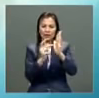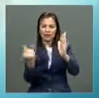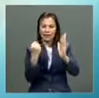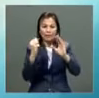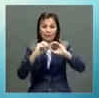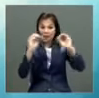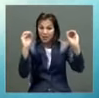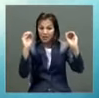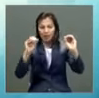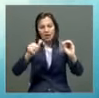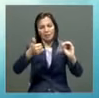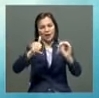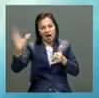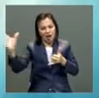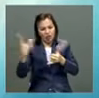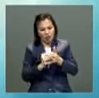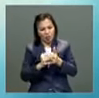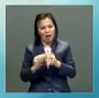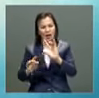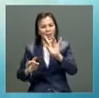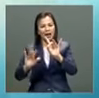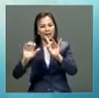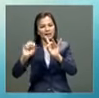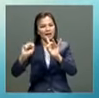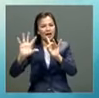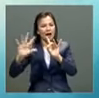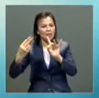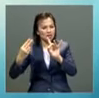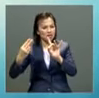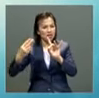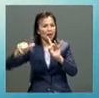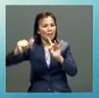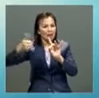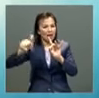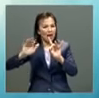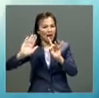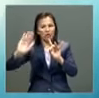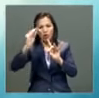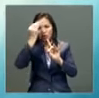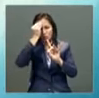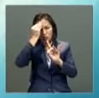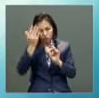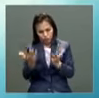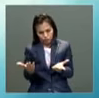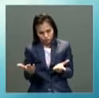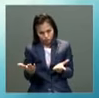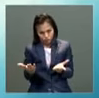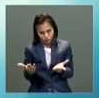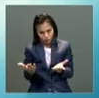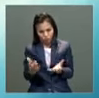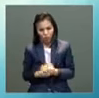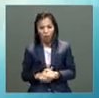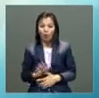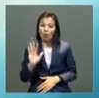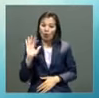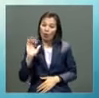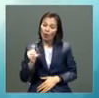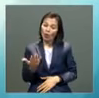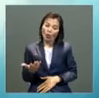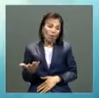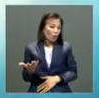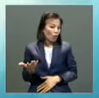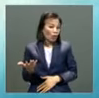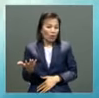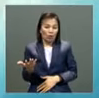ะมีผู้ติดเชื้อสูงถึง 850,000 กว่าคนทั่วประเทศท่านผู้ชมคุ้นไหมครับ